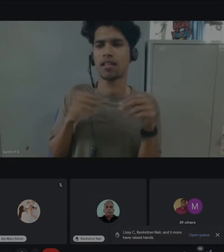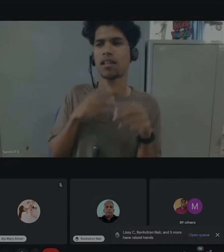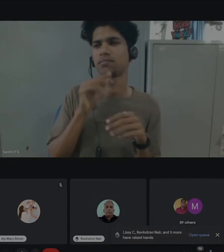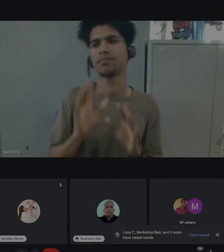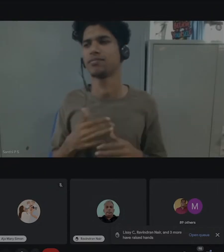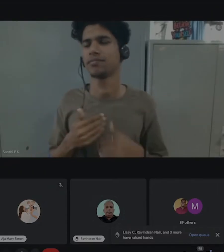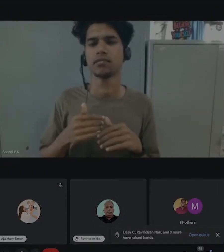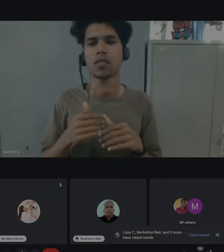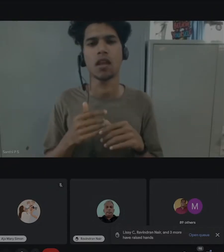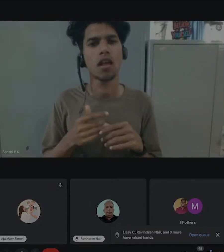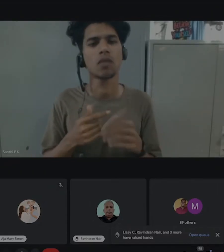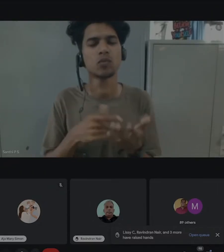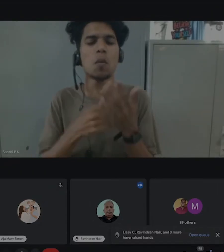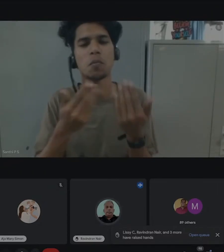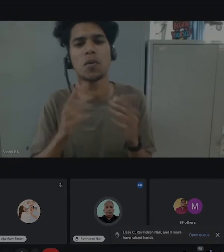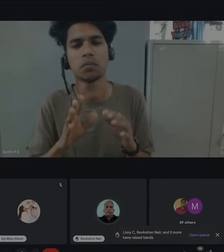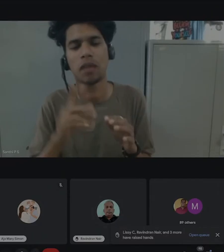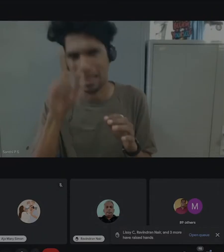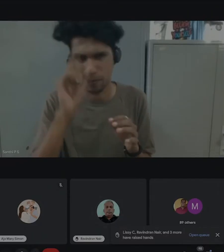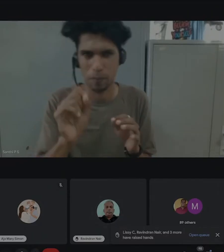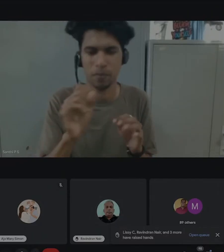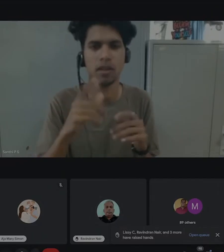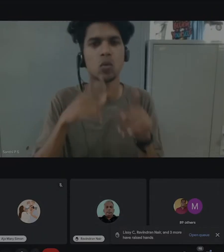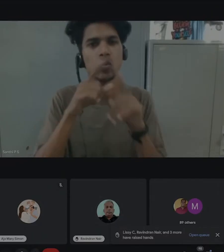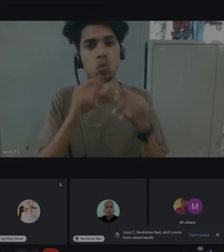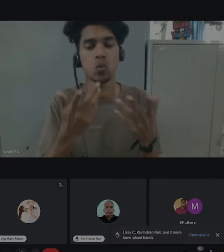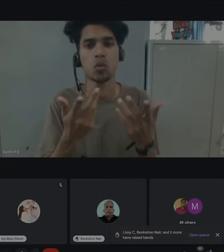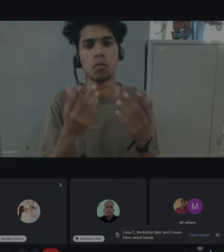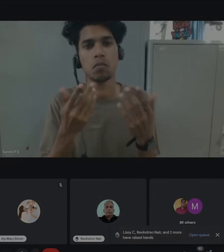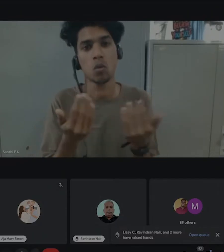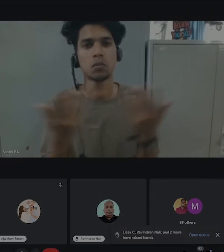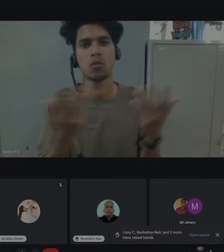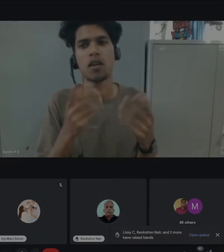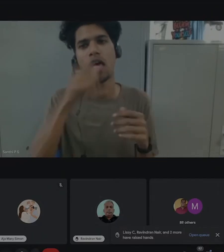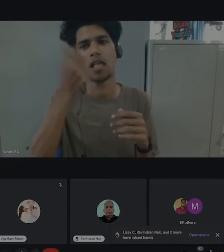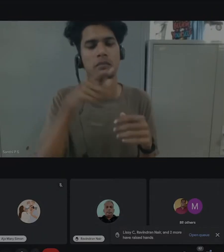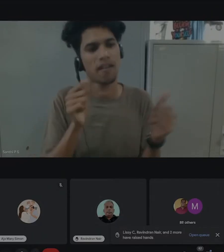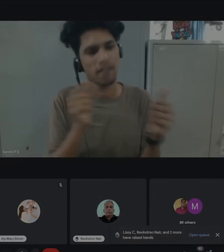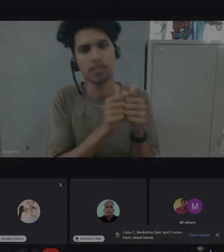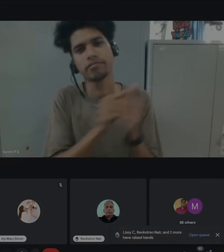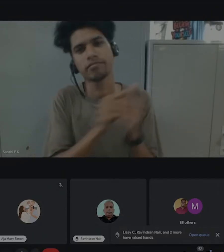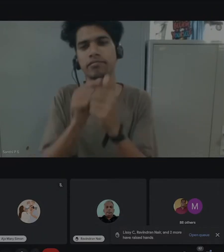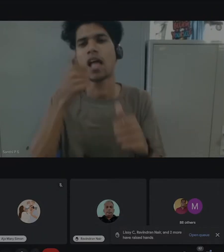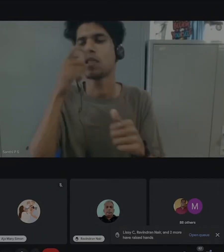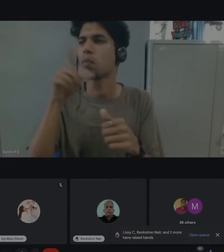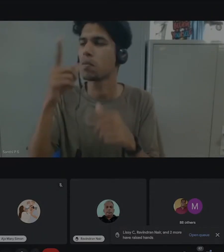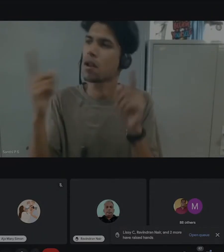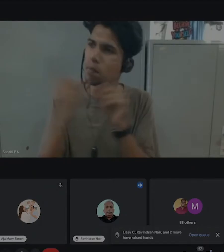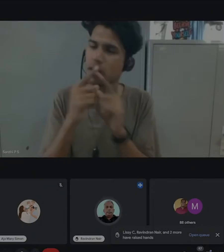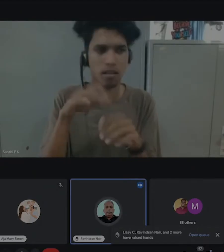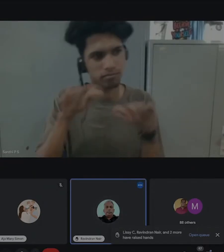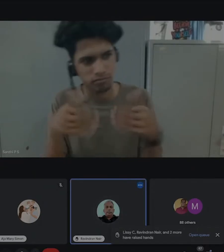പറ്റുന്ന കാര്യം എന്താന്ന് വെച്ച് കഴിഞ്ഞാൽ പുറത്ത് വീണ്ടും ഒരുപാട് അവനെ പുറത്തോട്ട് കൊണ്ടുപോവുക, മറ്റുള്ള ആൾക്കാരുമായിട്ട് ഇന്ററാക്ട് ചെയ്യിപ്പിക്കുക.